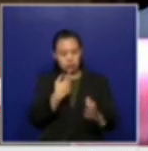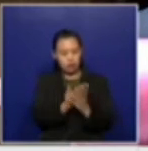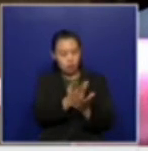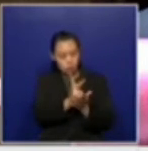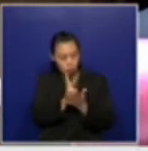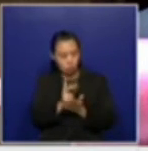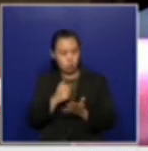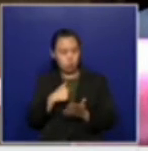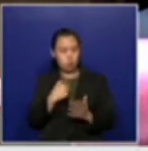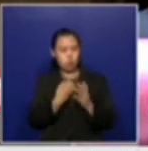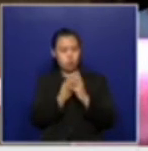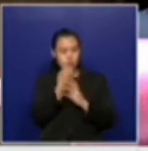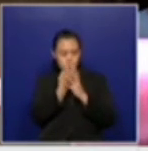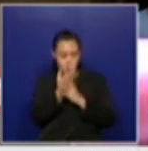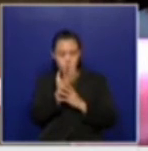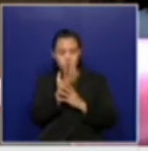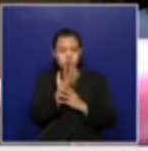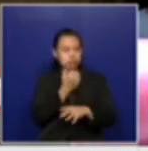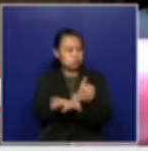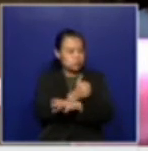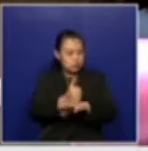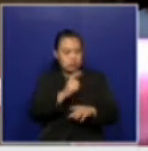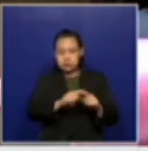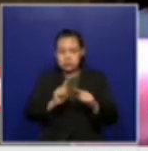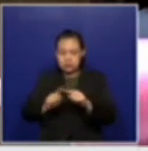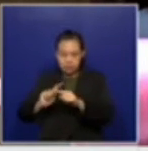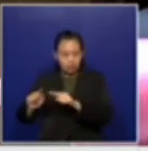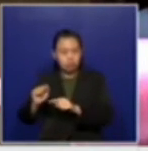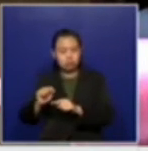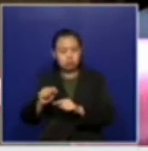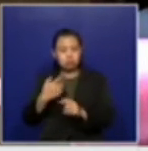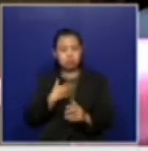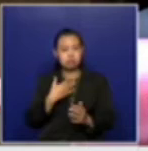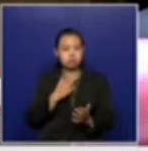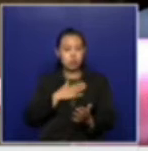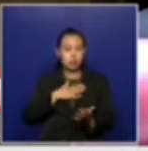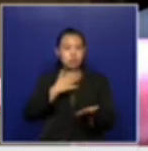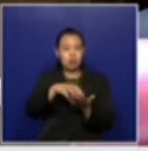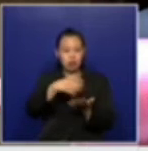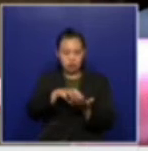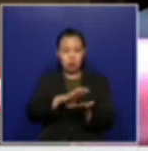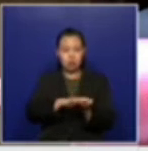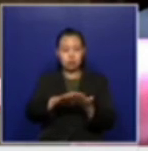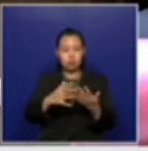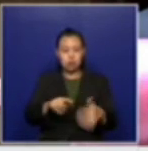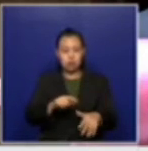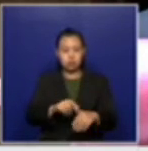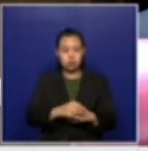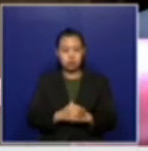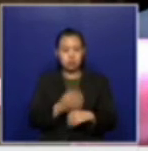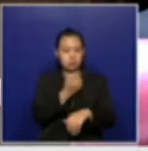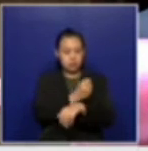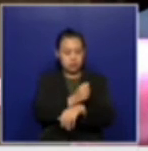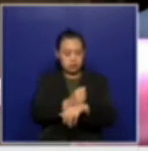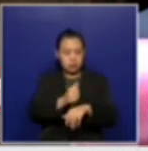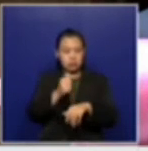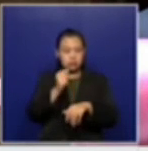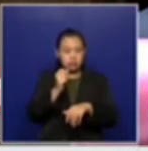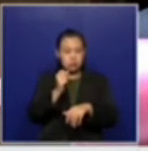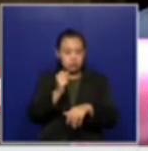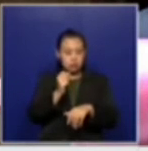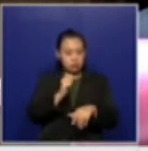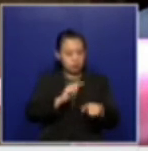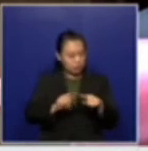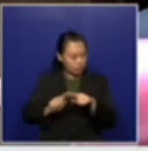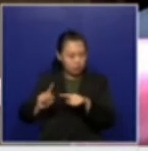กำหนดแต่มีภาระค่าธรรมเนียมส่วนอื่นอย่างที่ผมกราบไปเลี้ยวแล้วว่าเป็นค่าธรรมเนียมที่อยู่นอกเหนือกฎเกณฑ์ของธนา